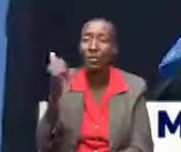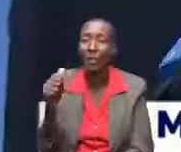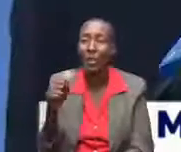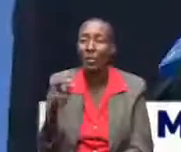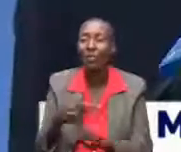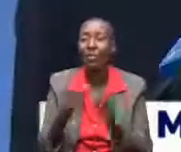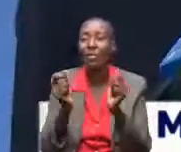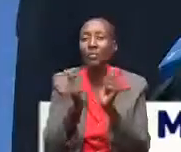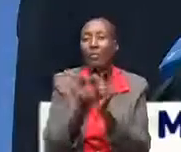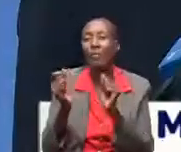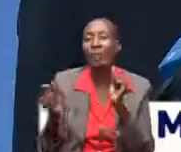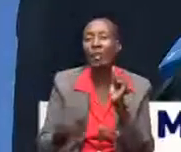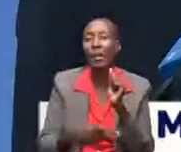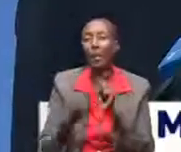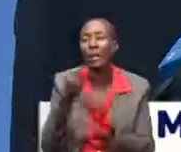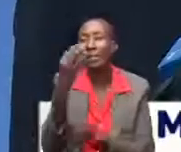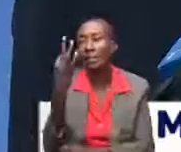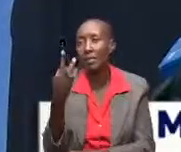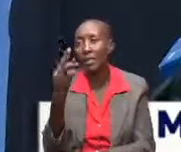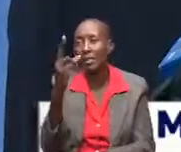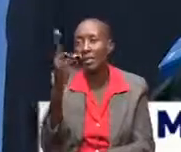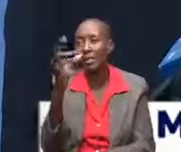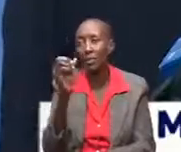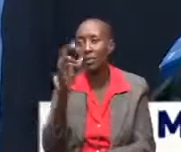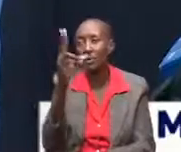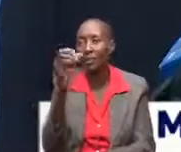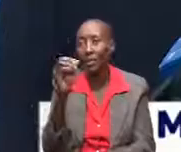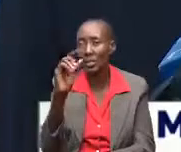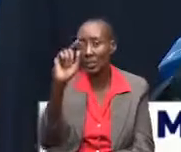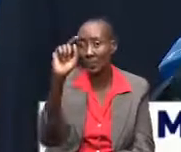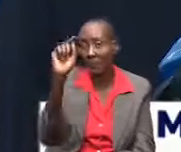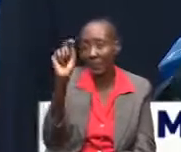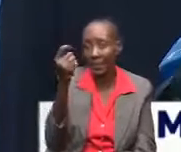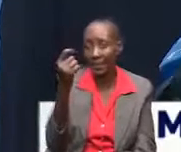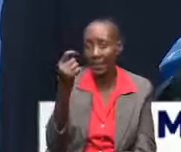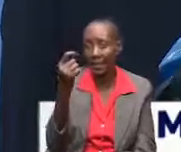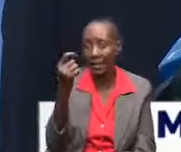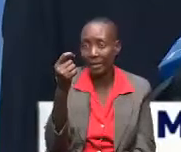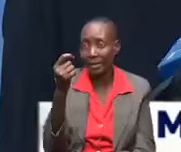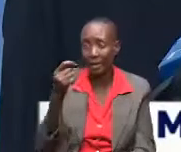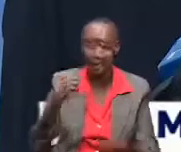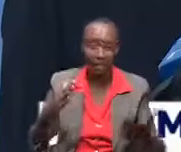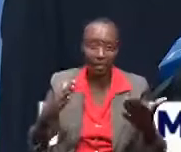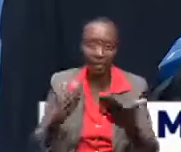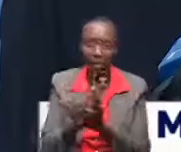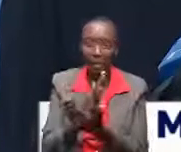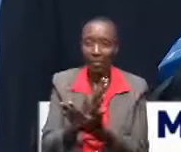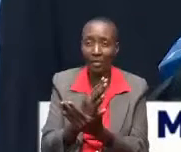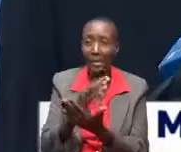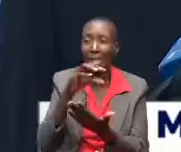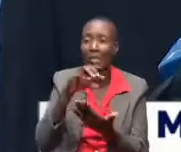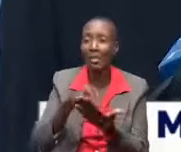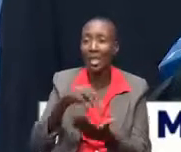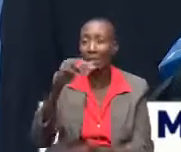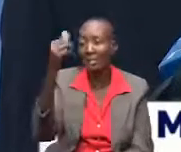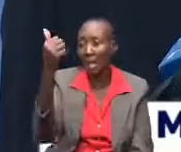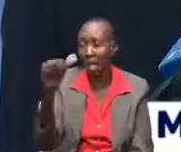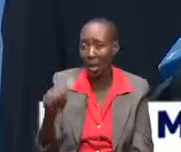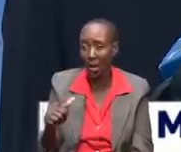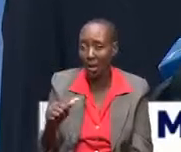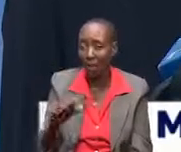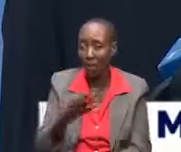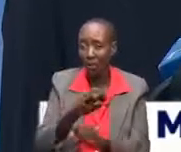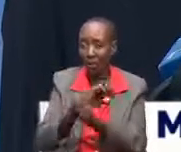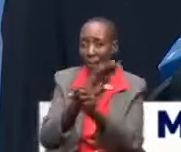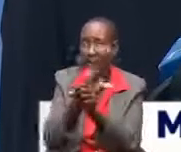March 2020, Kenya has not had any confirmed case of